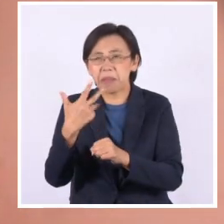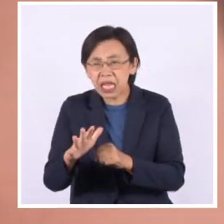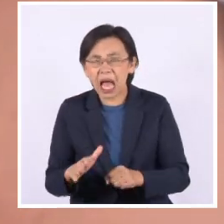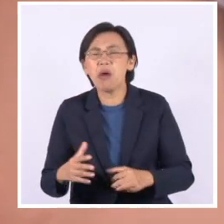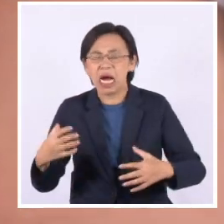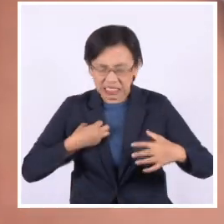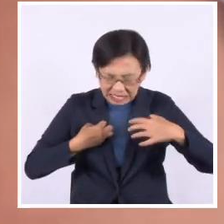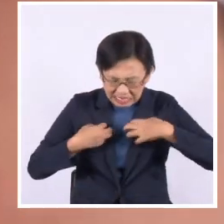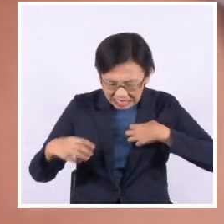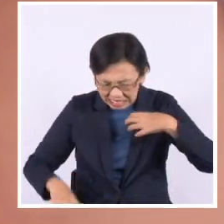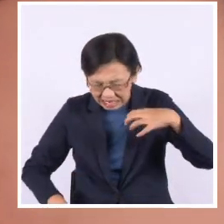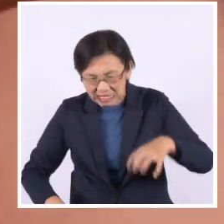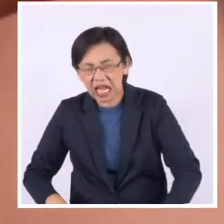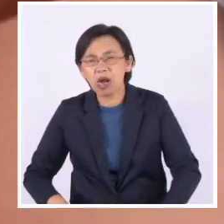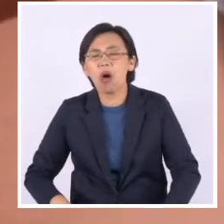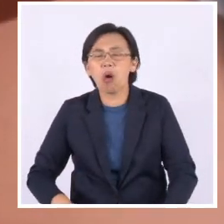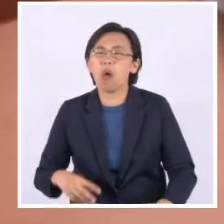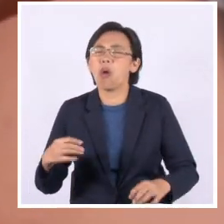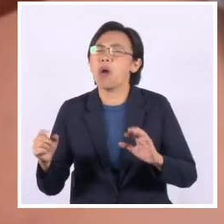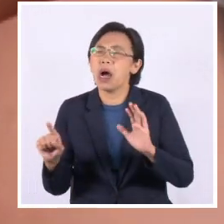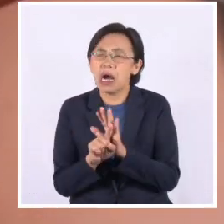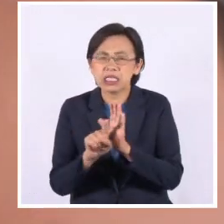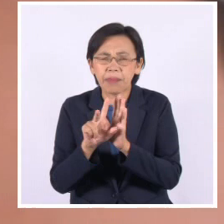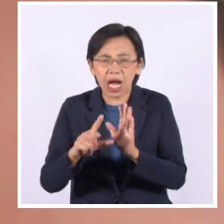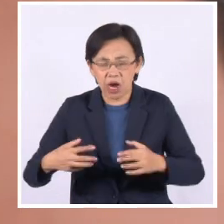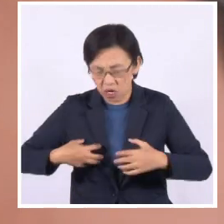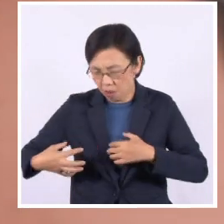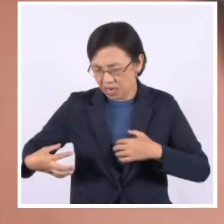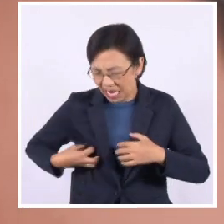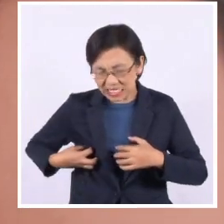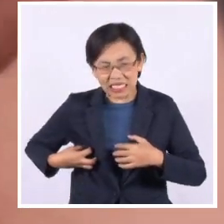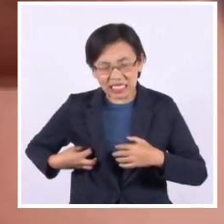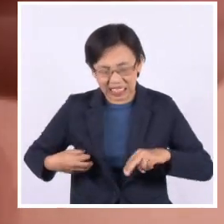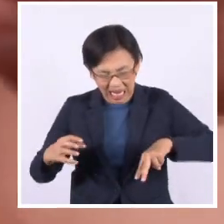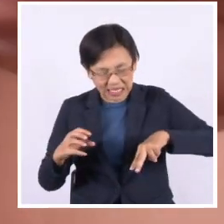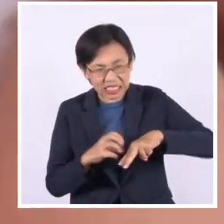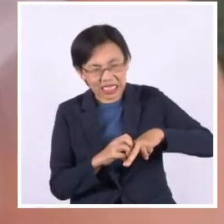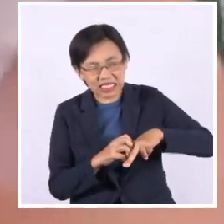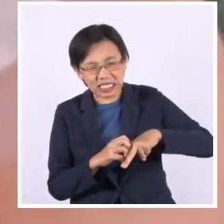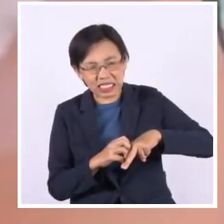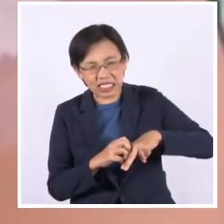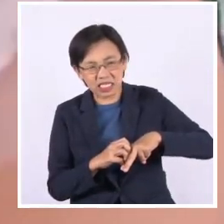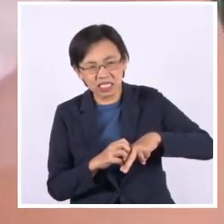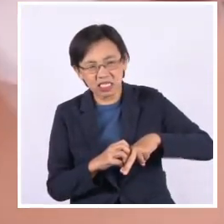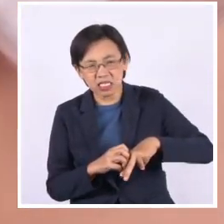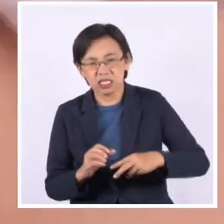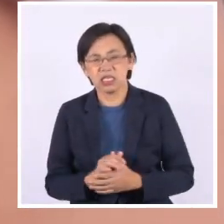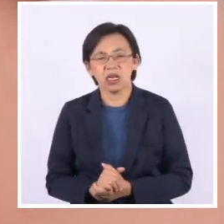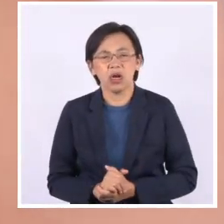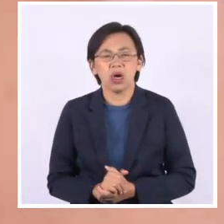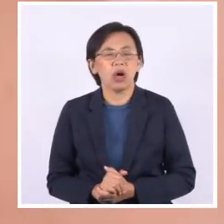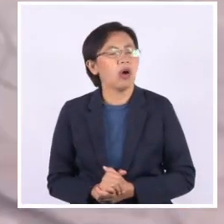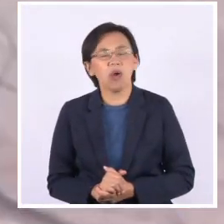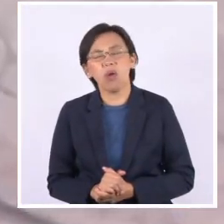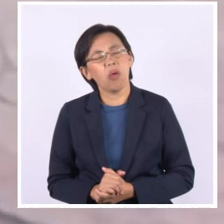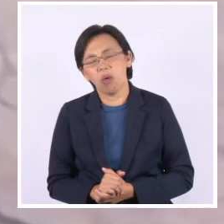ดมา3ครั้งแล้วเนี่ยค่ะนมก็โดนกัดขาก็ถลอกแบบว่าโดนพรุนไปหมดทั้งร่างแล้วน